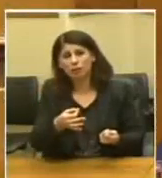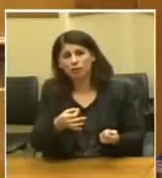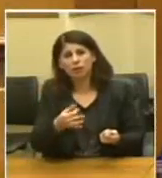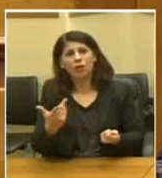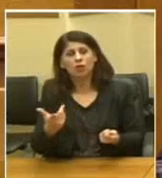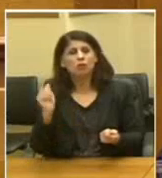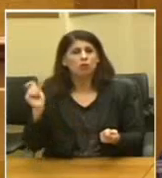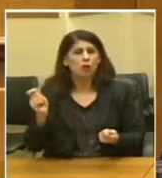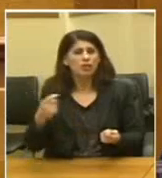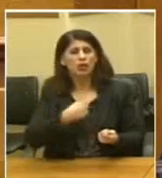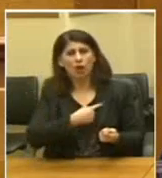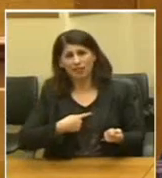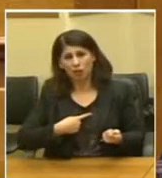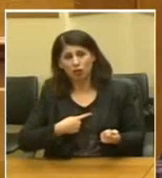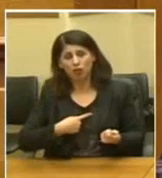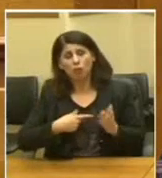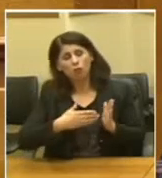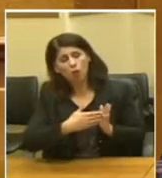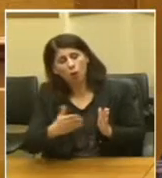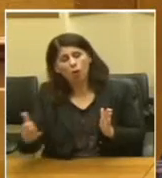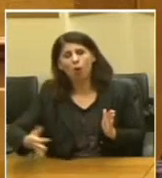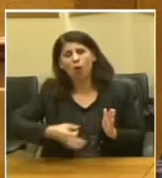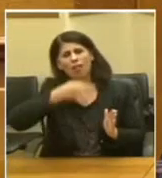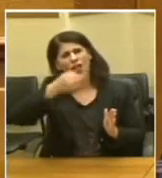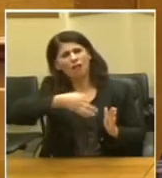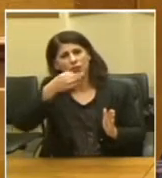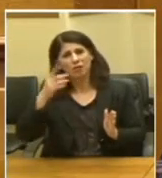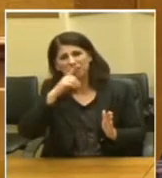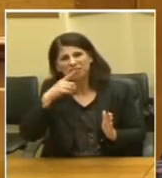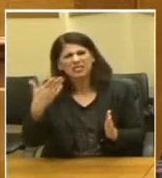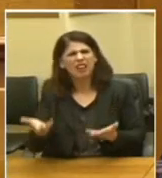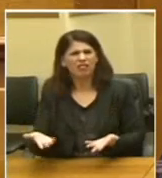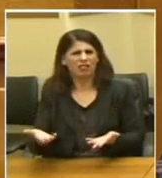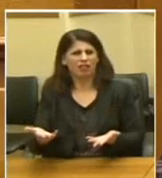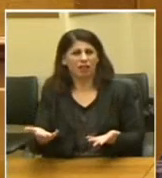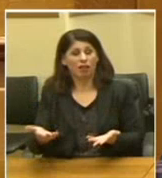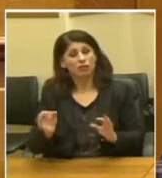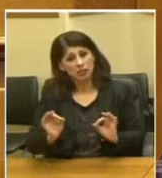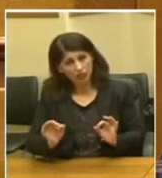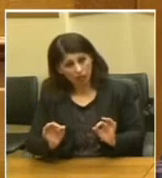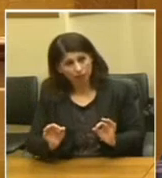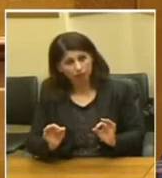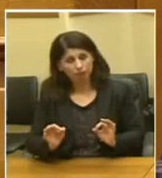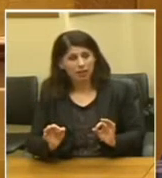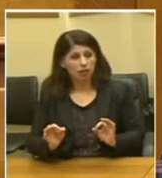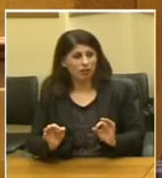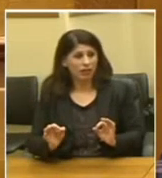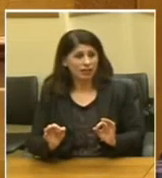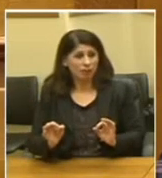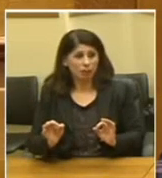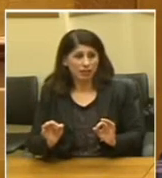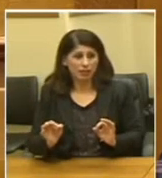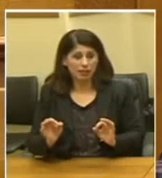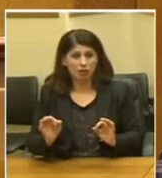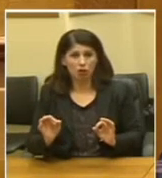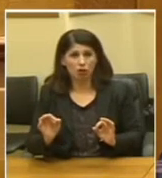ο πολιτικός αρχηγός του οποίου όλα τα αφηγήματα έχουν διαψευστεί? Και βεβαίως θα ήθελα